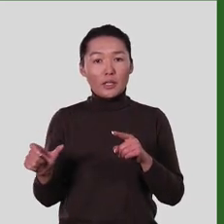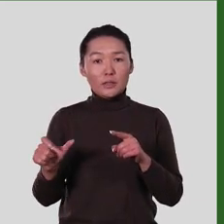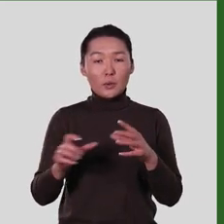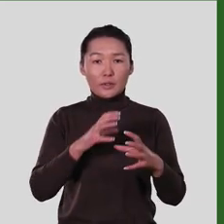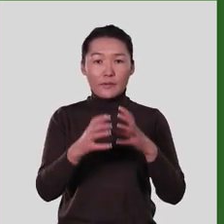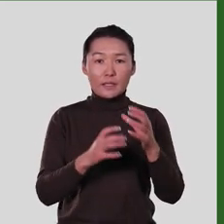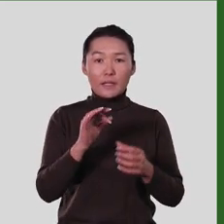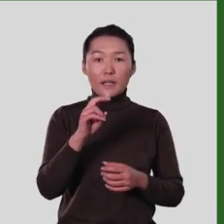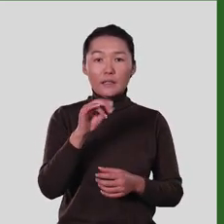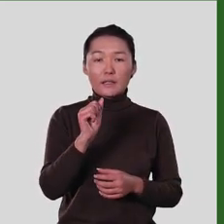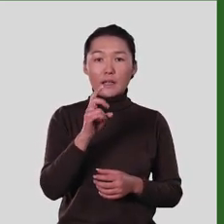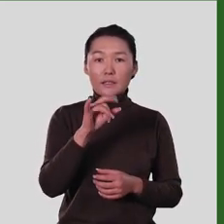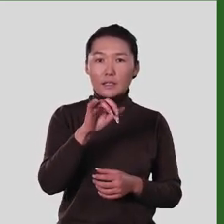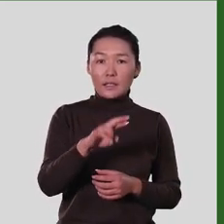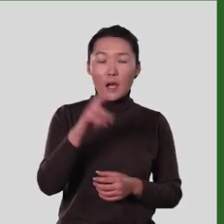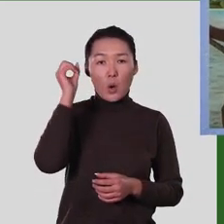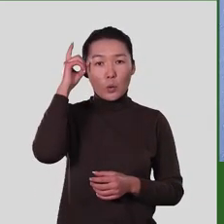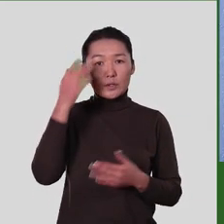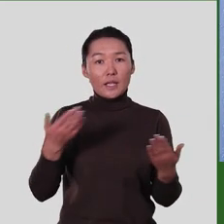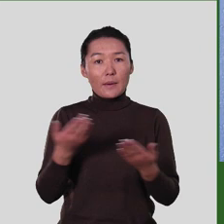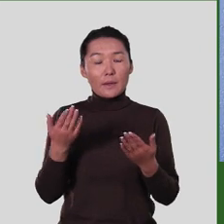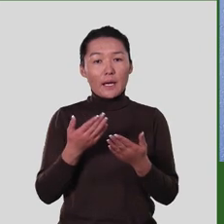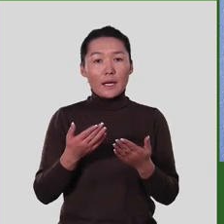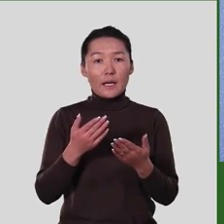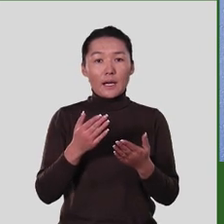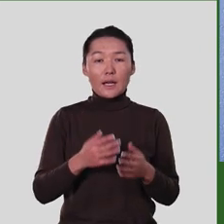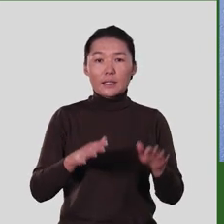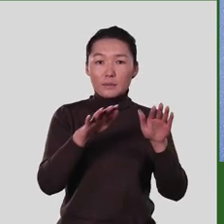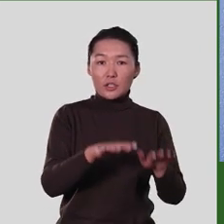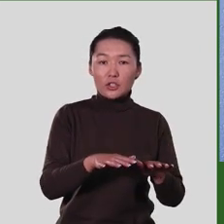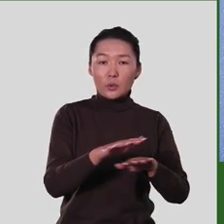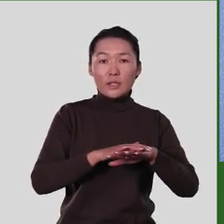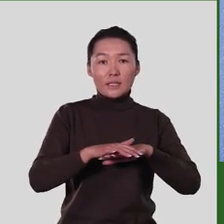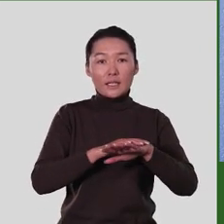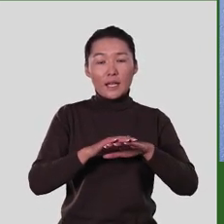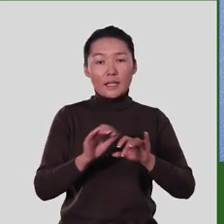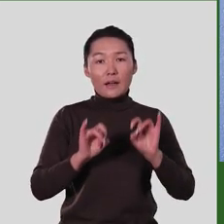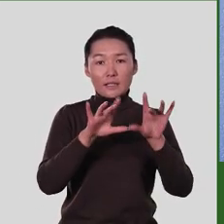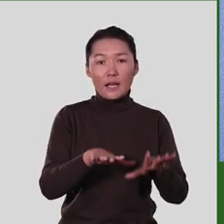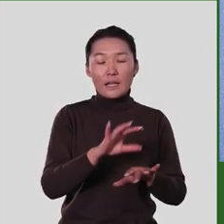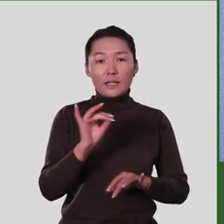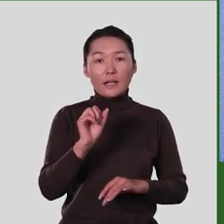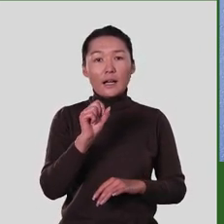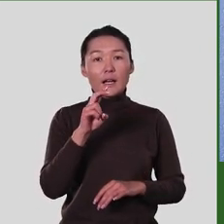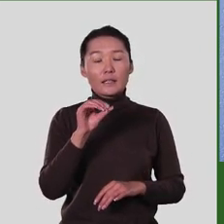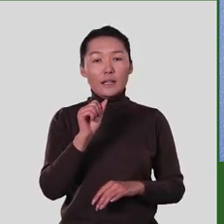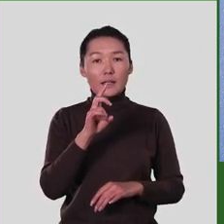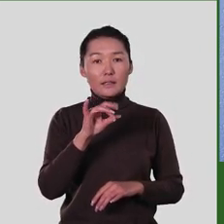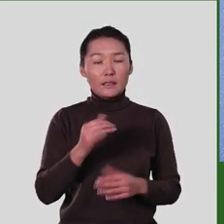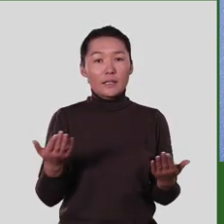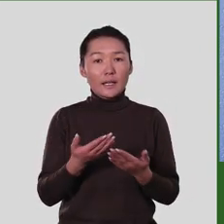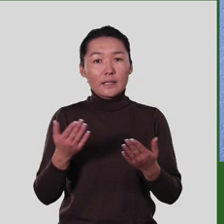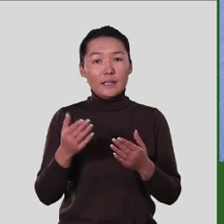Океанией. Узнаем, как размещено население в Австралии и Океании, и какие страны занимают